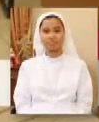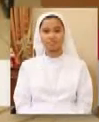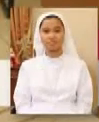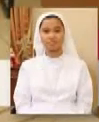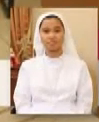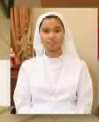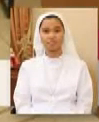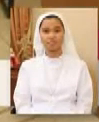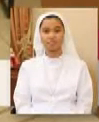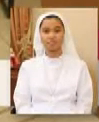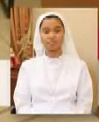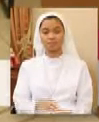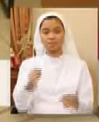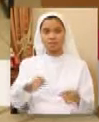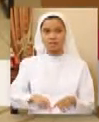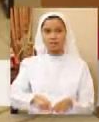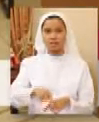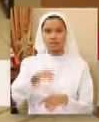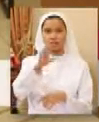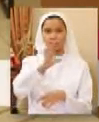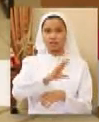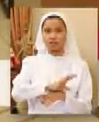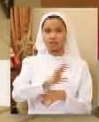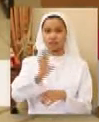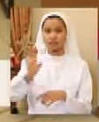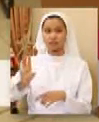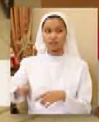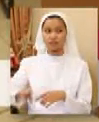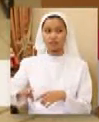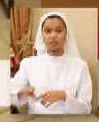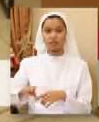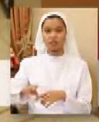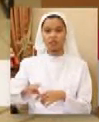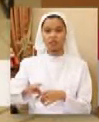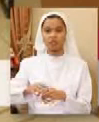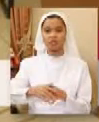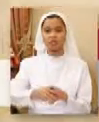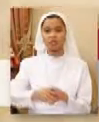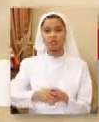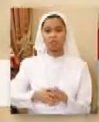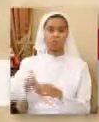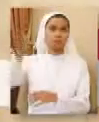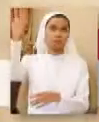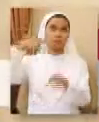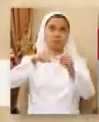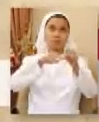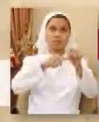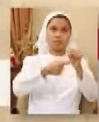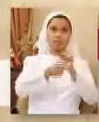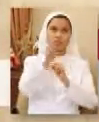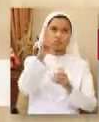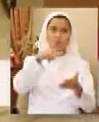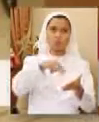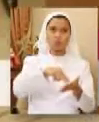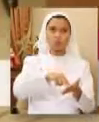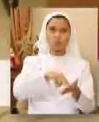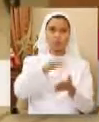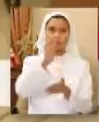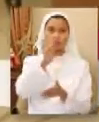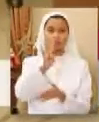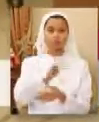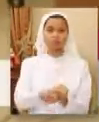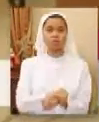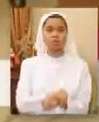congregation ninyo dito sa Caceres? Dito sa Caceres po, nagbukas po kami 2004. Oo.